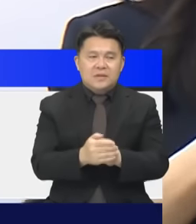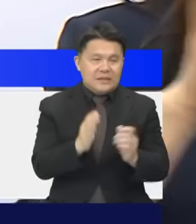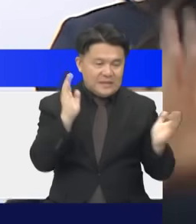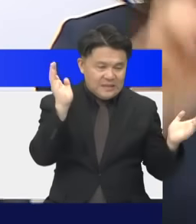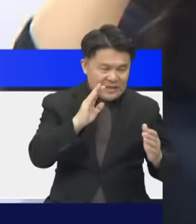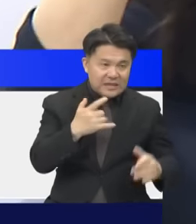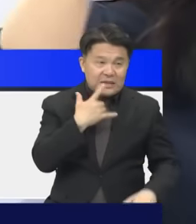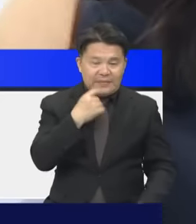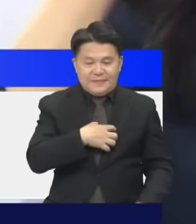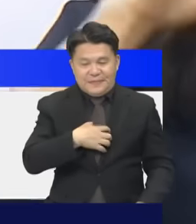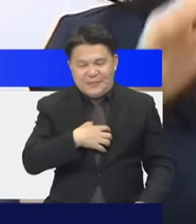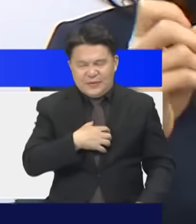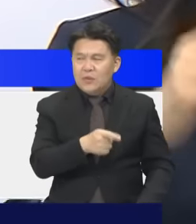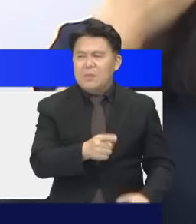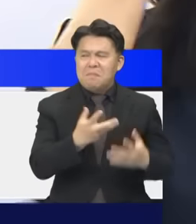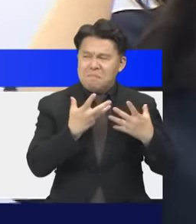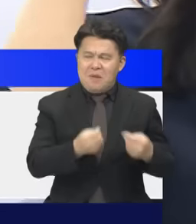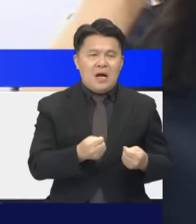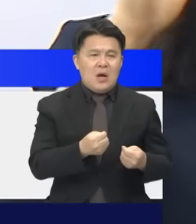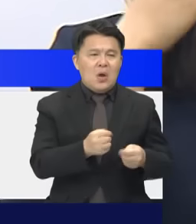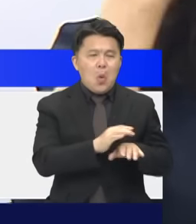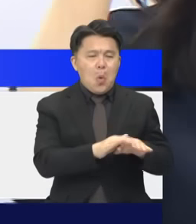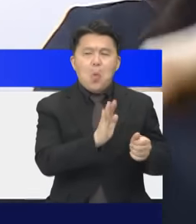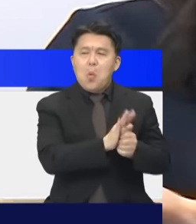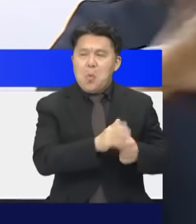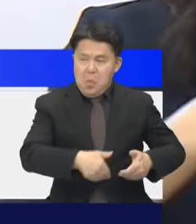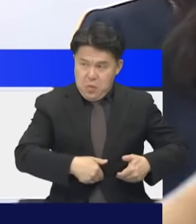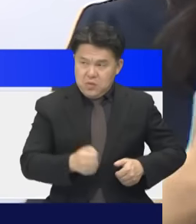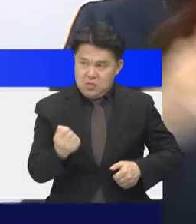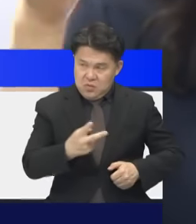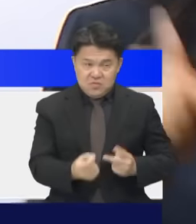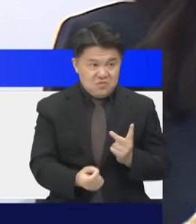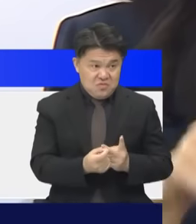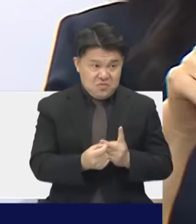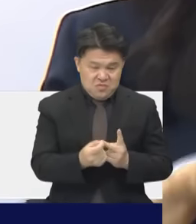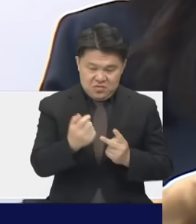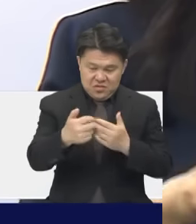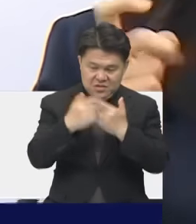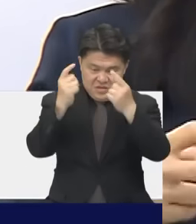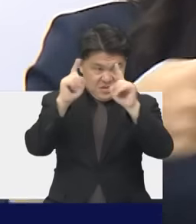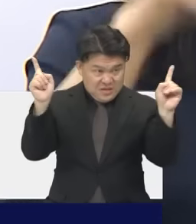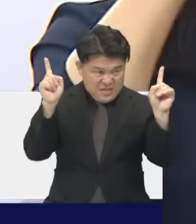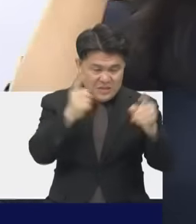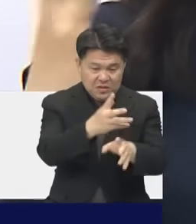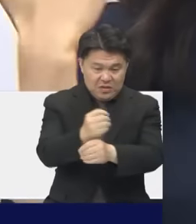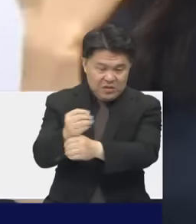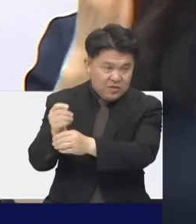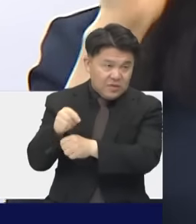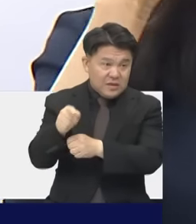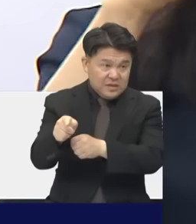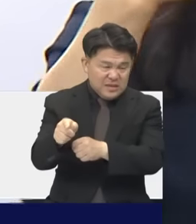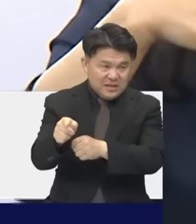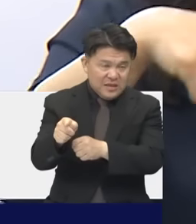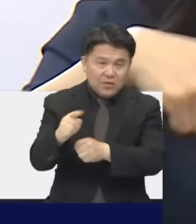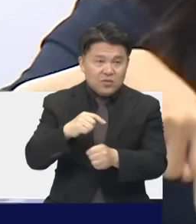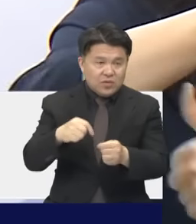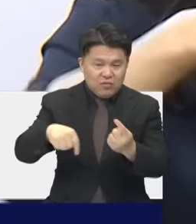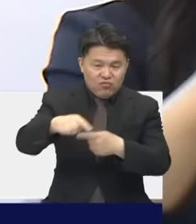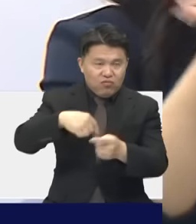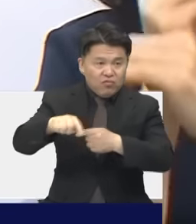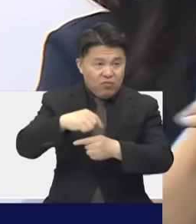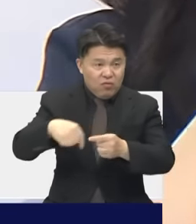수험생과 학부모님들의 불안을 최소화해야 한다는 점과 의대 학사 일정의 정상화가 매우